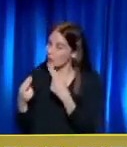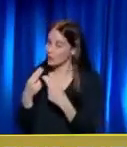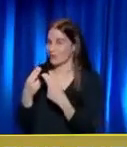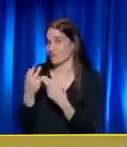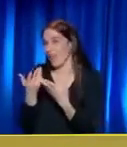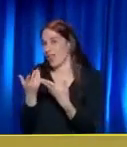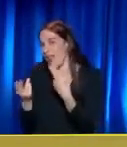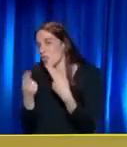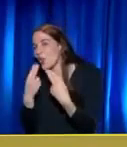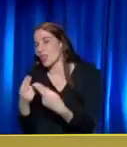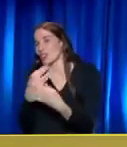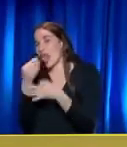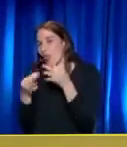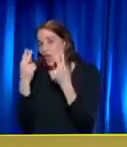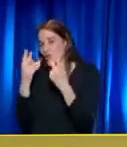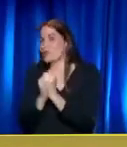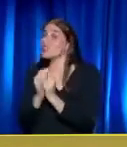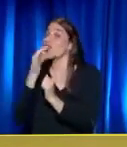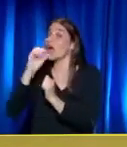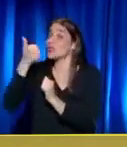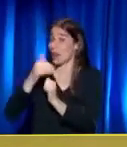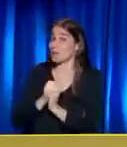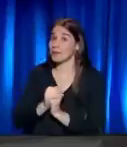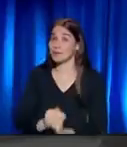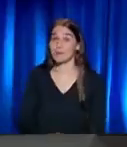של הילדים מהבית. אז הנה כבר שאלה ראשונה. שימי לב.